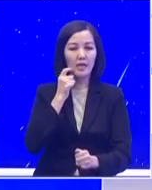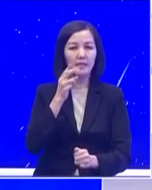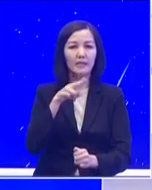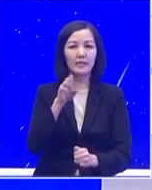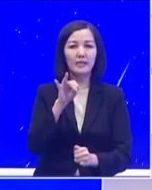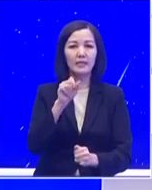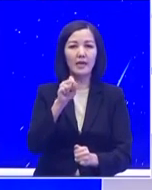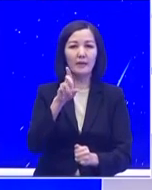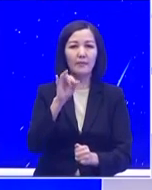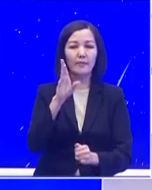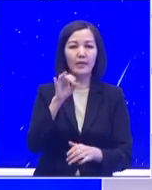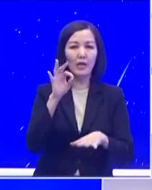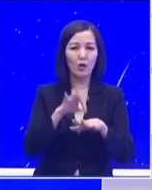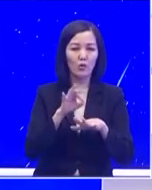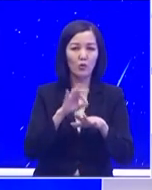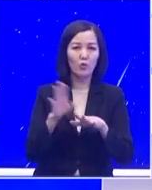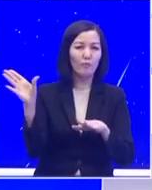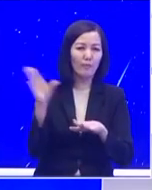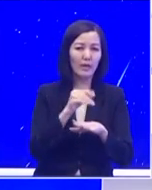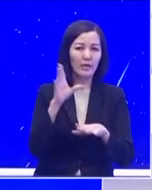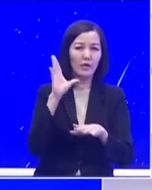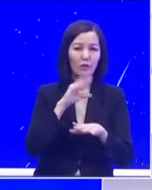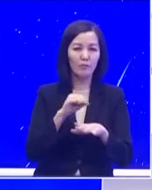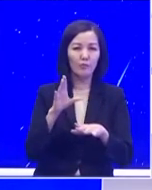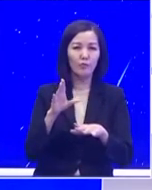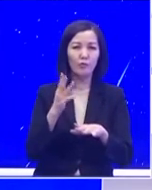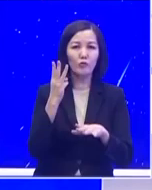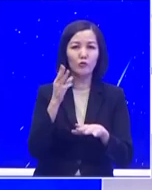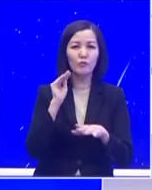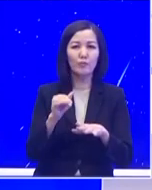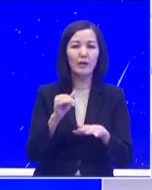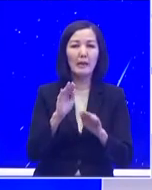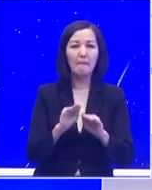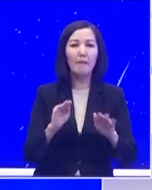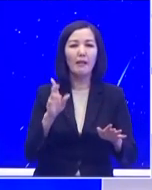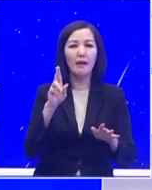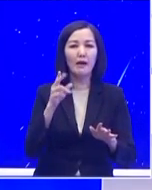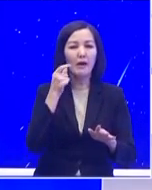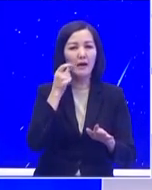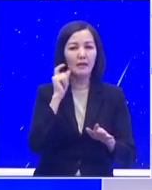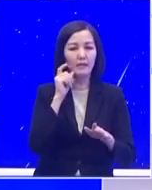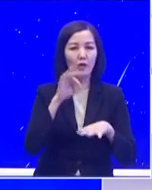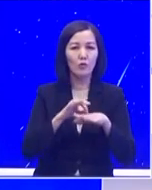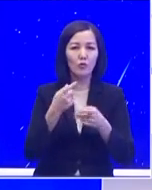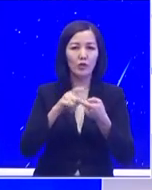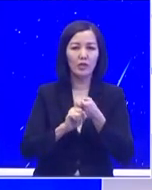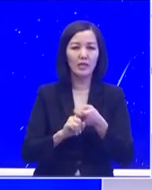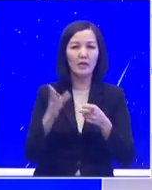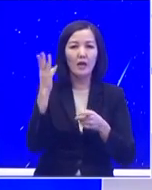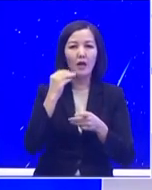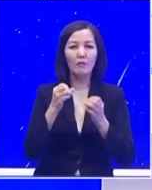Қант диабеті жас талғамайды. Республика бойынша 3000-ден аса бала қант диабетіне шалдыққан. Олардың 11% Алматы